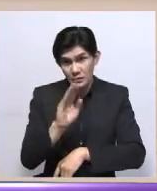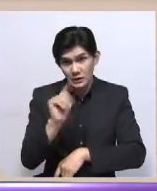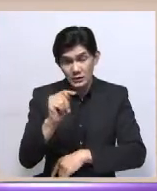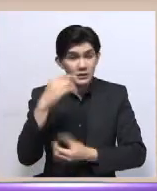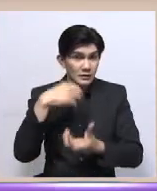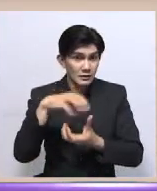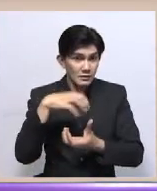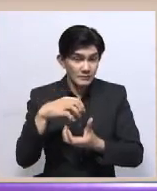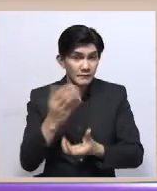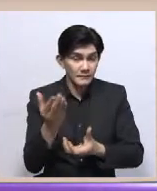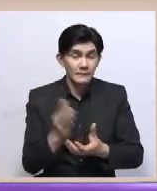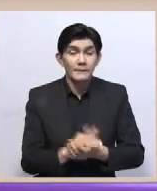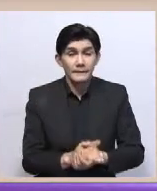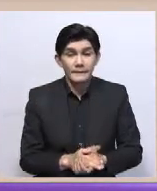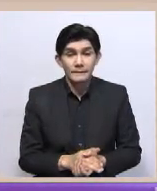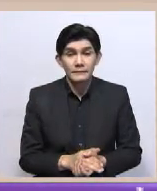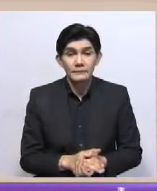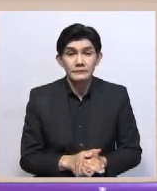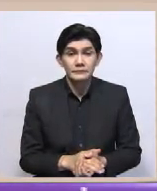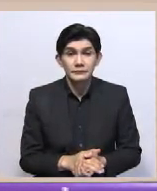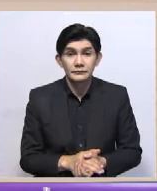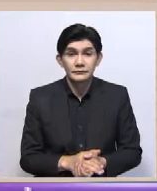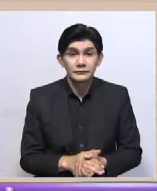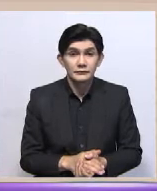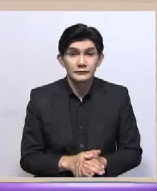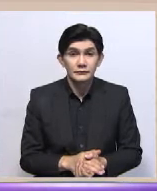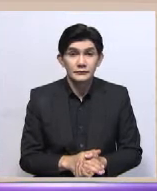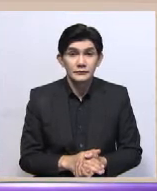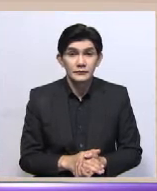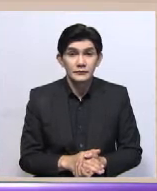ไคล้วานิชทีมข่าวสังคมรายงานจากอีเมลเพื่อเข้าสู่ระบบ